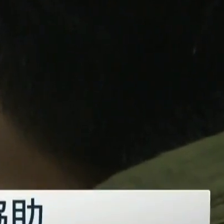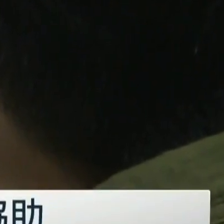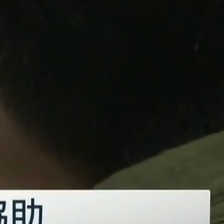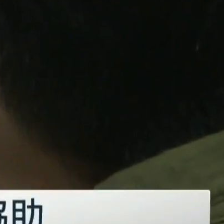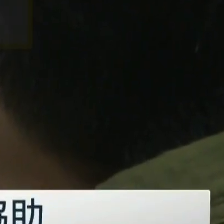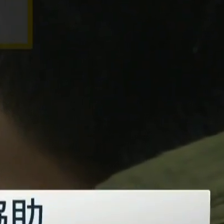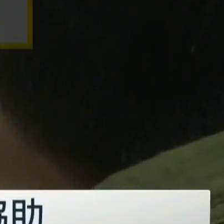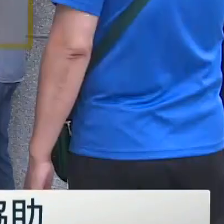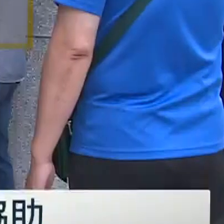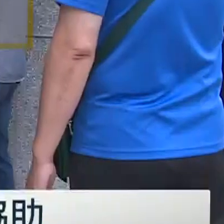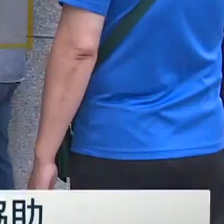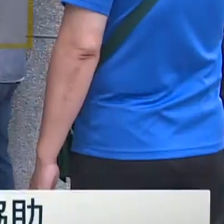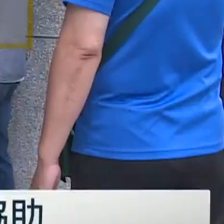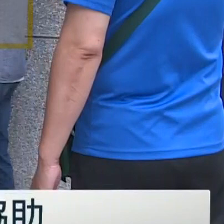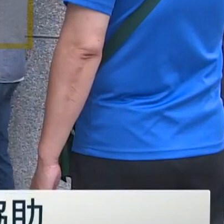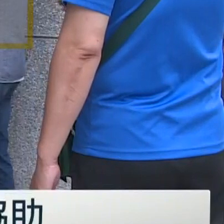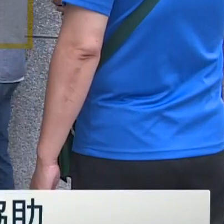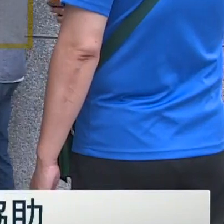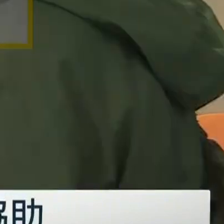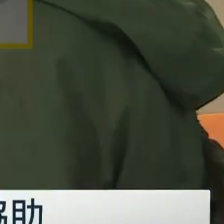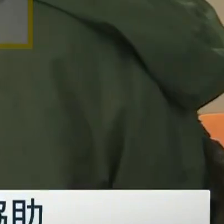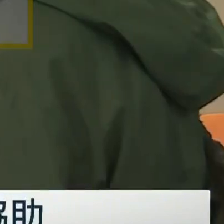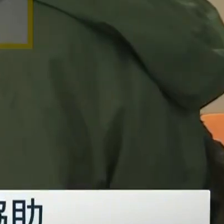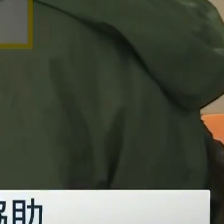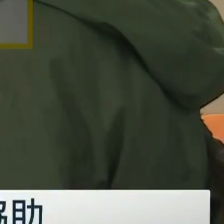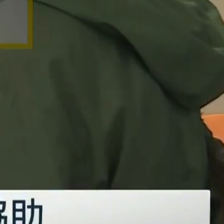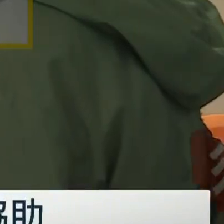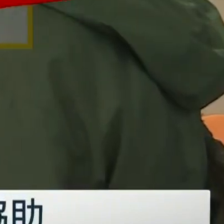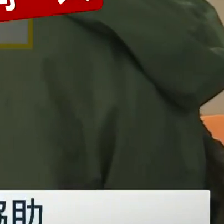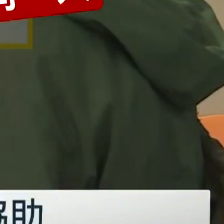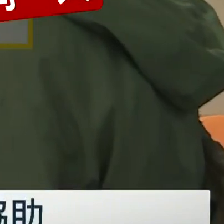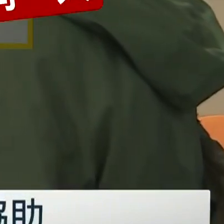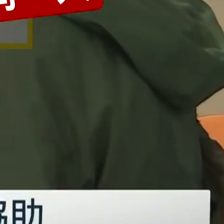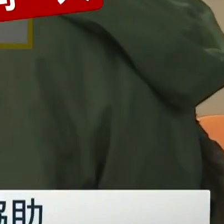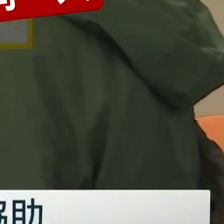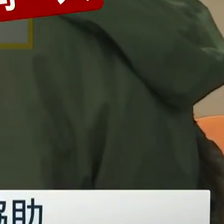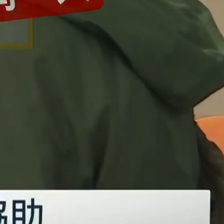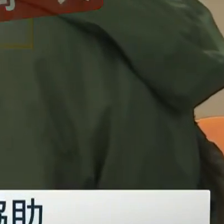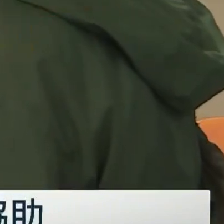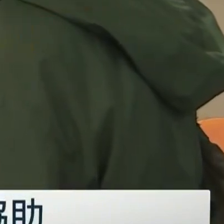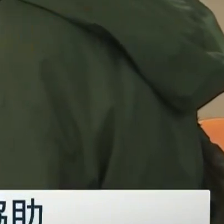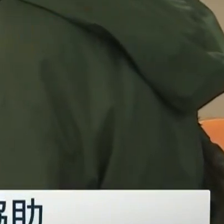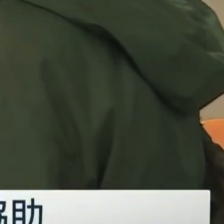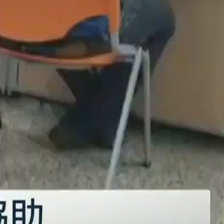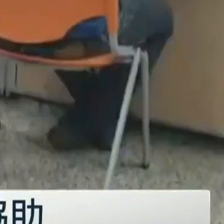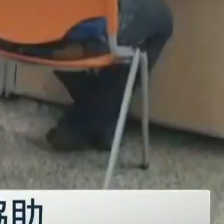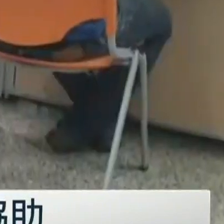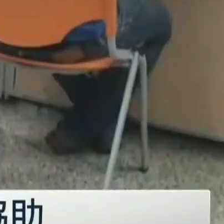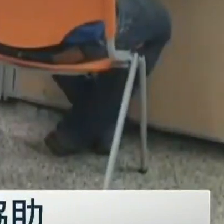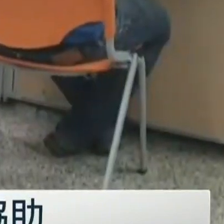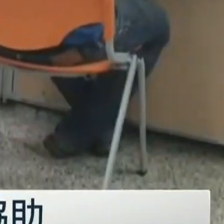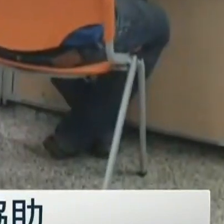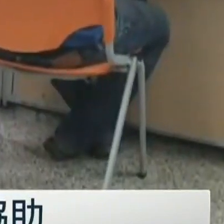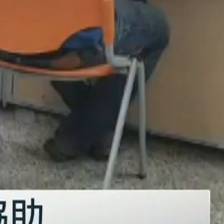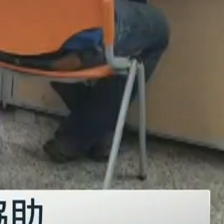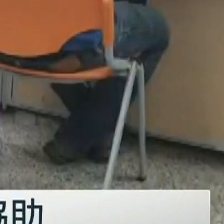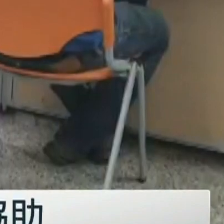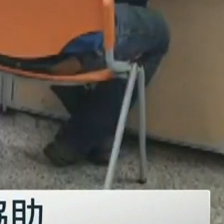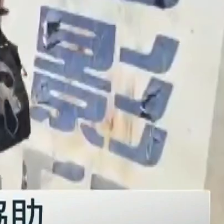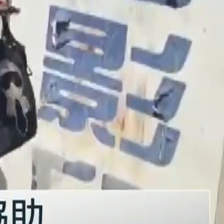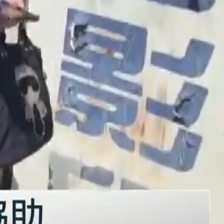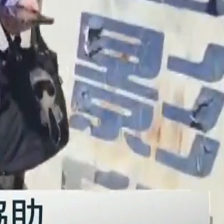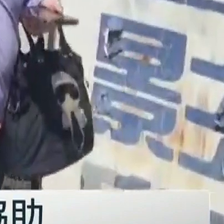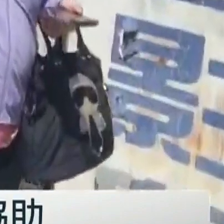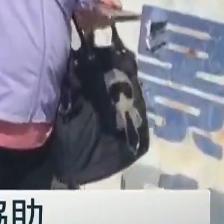要特别注意，输入的身份证字号跟金融账号必须是同一人持有。而针对设备不足或是较为年长的家